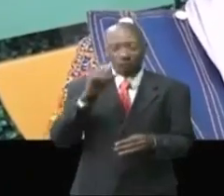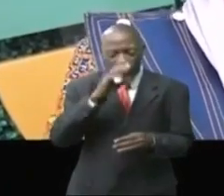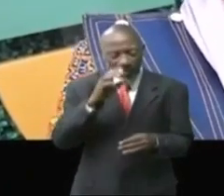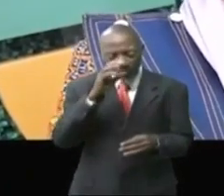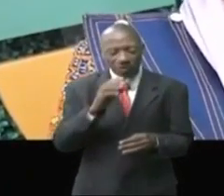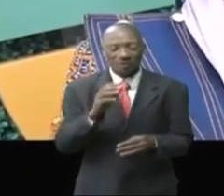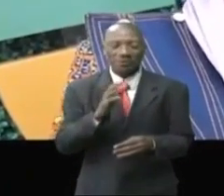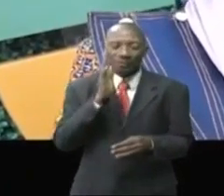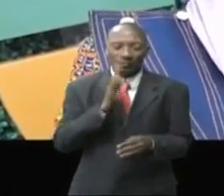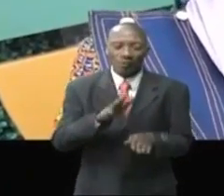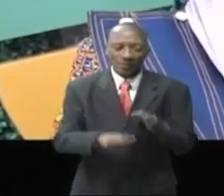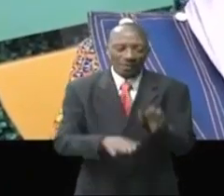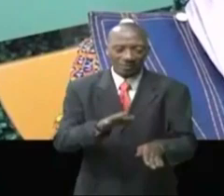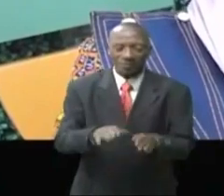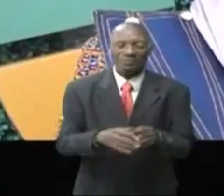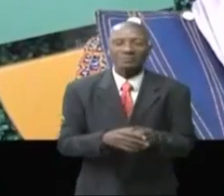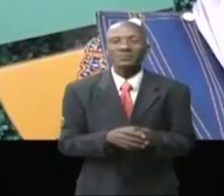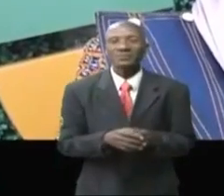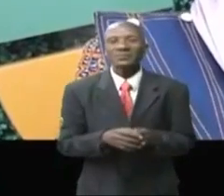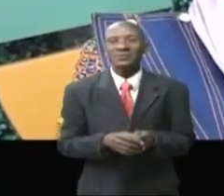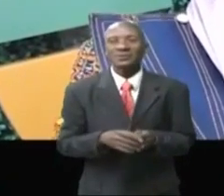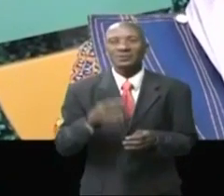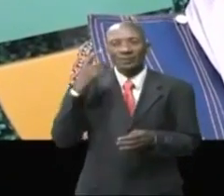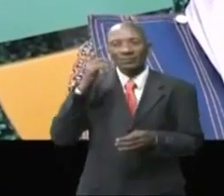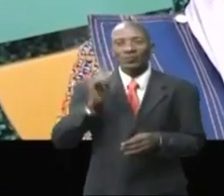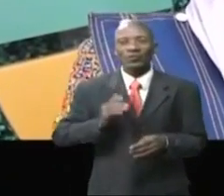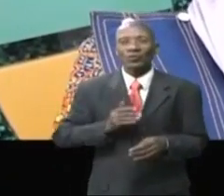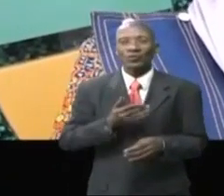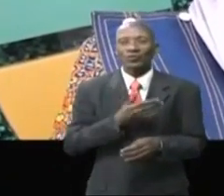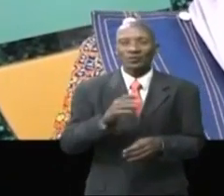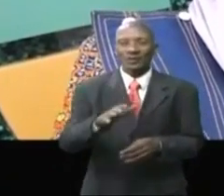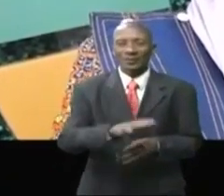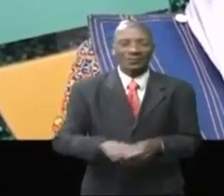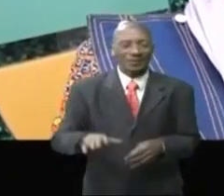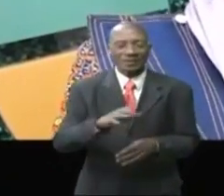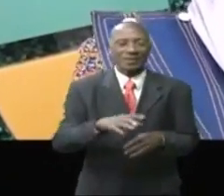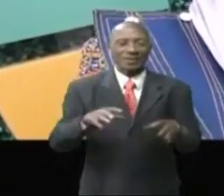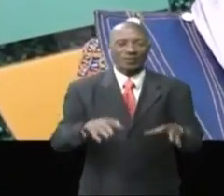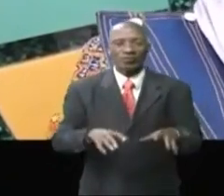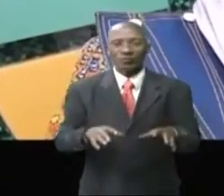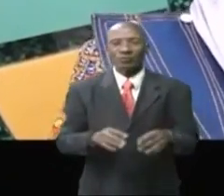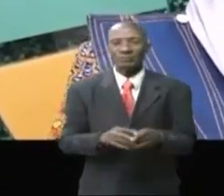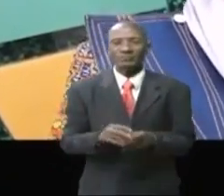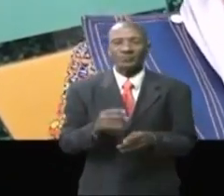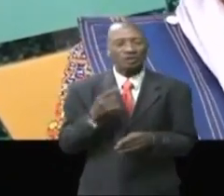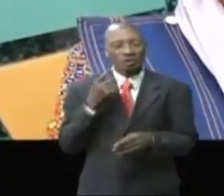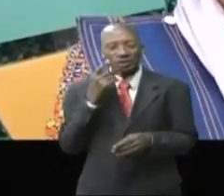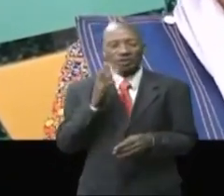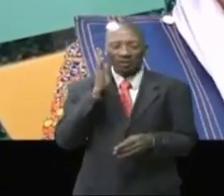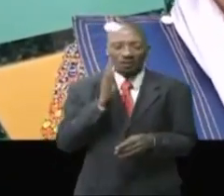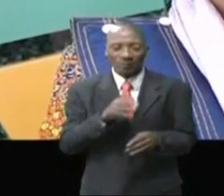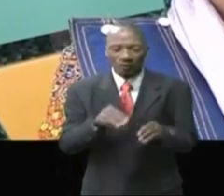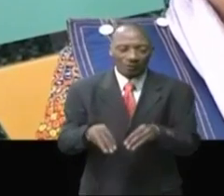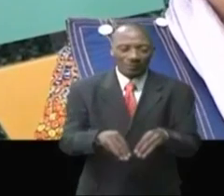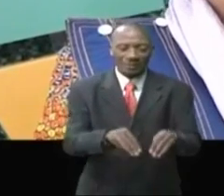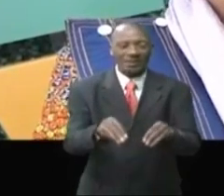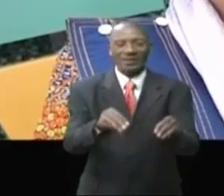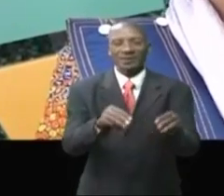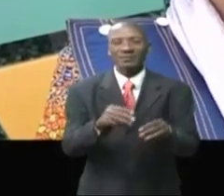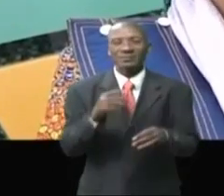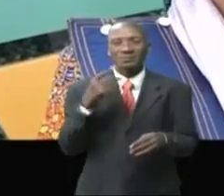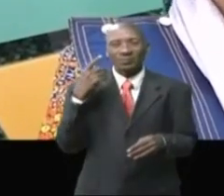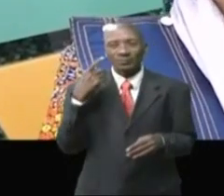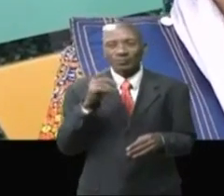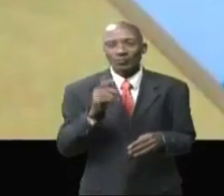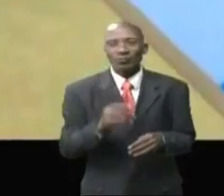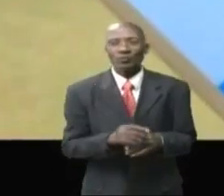enfin bénéficier d'un nouveau centre et qui aussi pour eux était une manière d'effacer les atrocités qu'ils ont connues